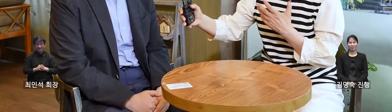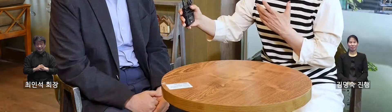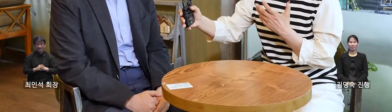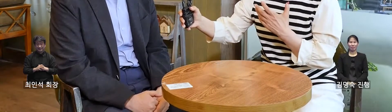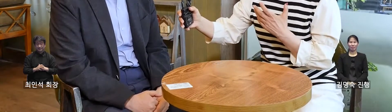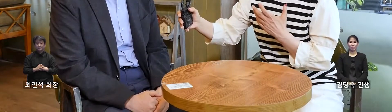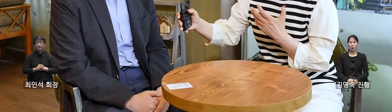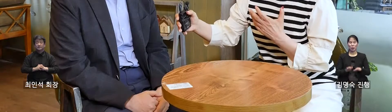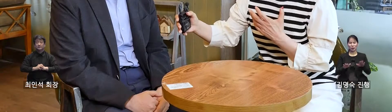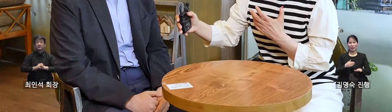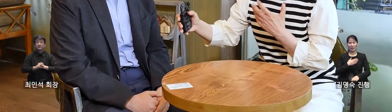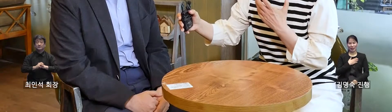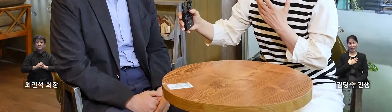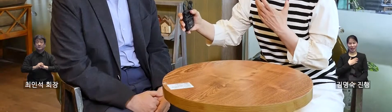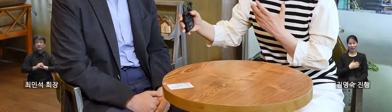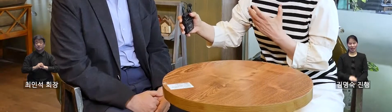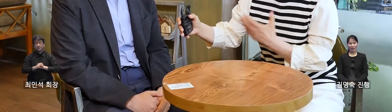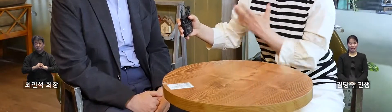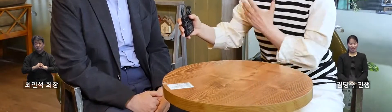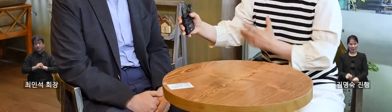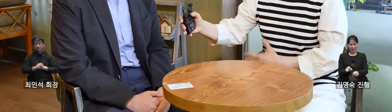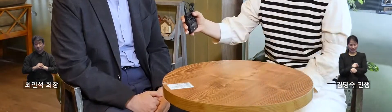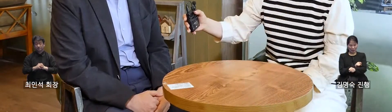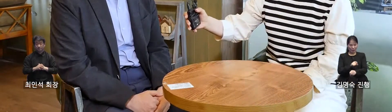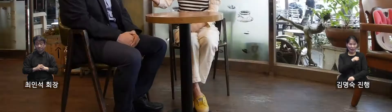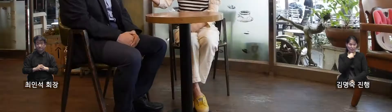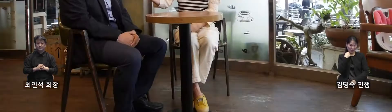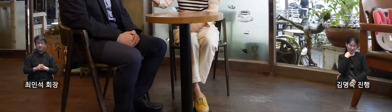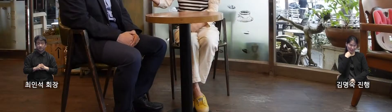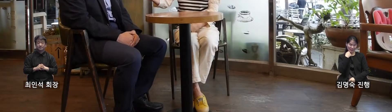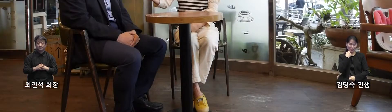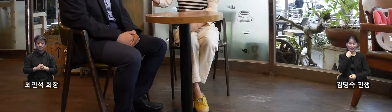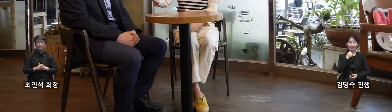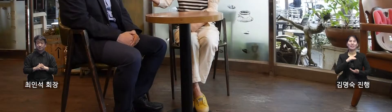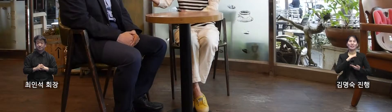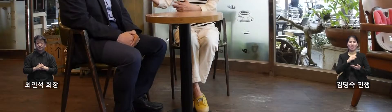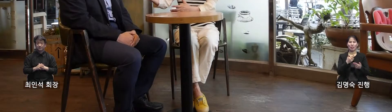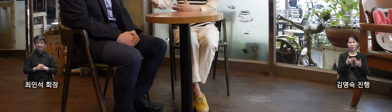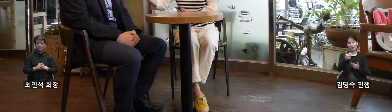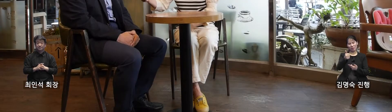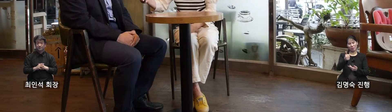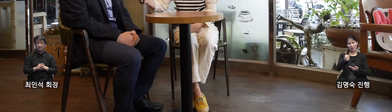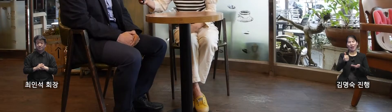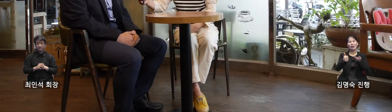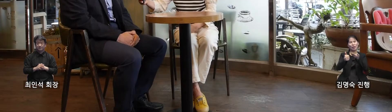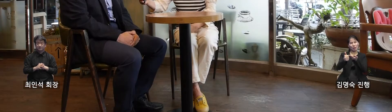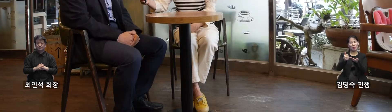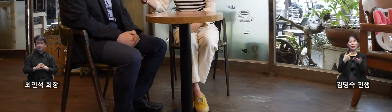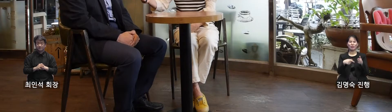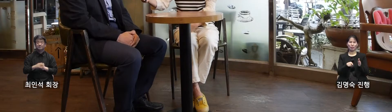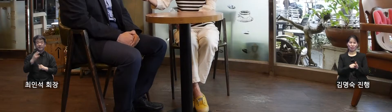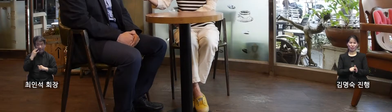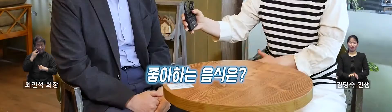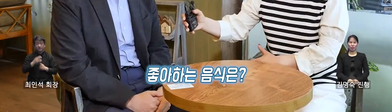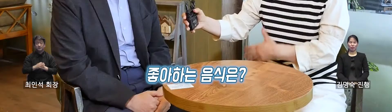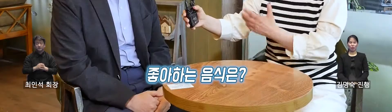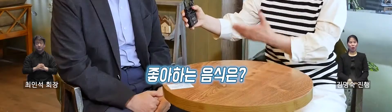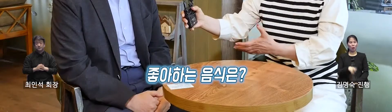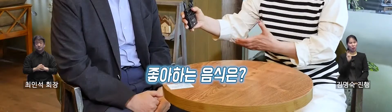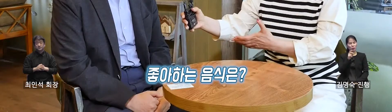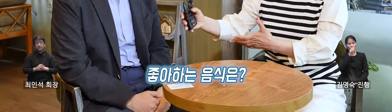이제 저희가 특별한 맛을 좀 네네. 회장님께 소개를 해드리려고 하는데 네.